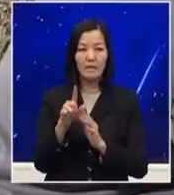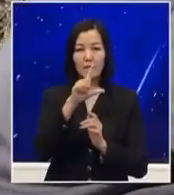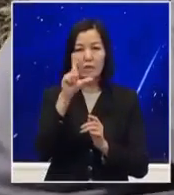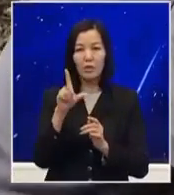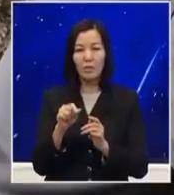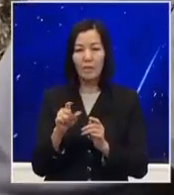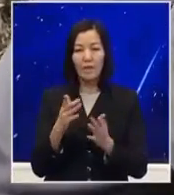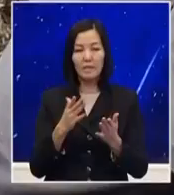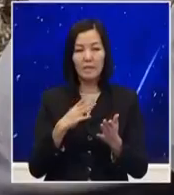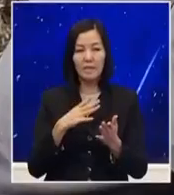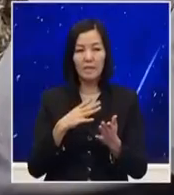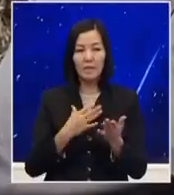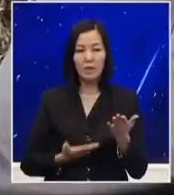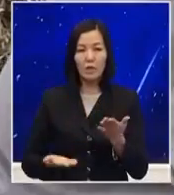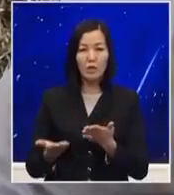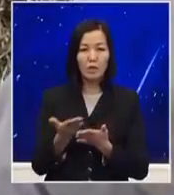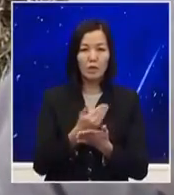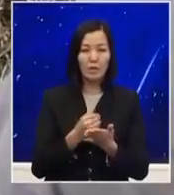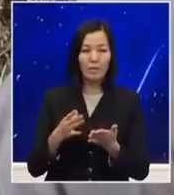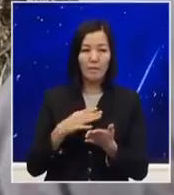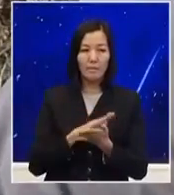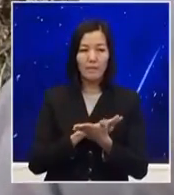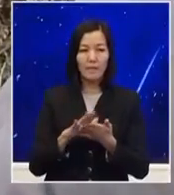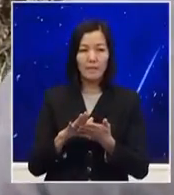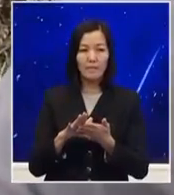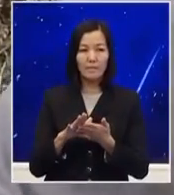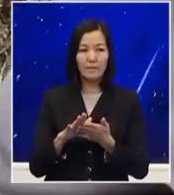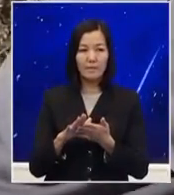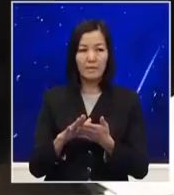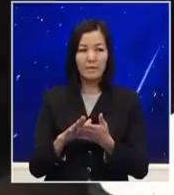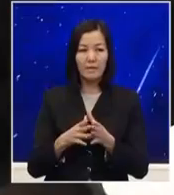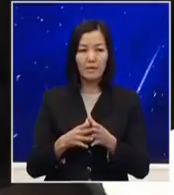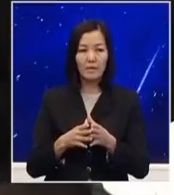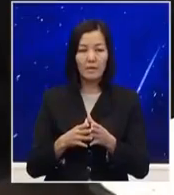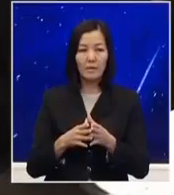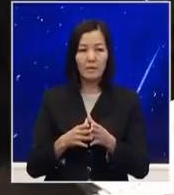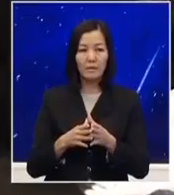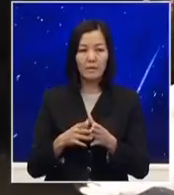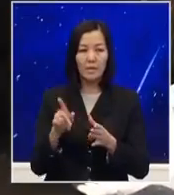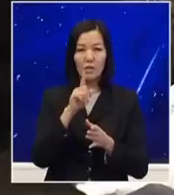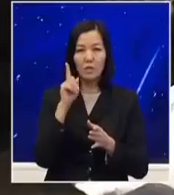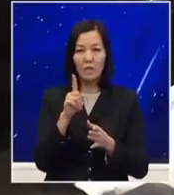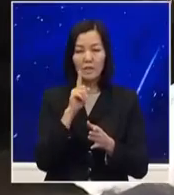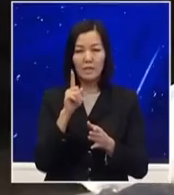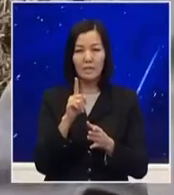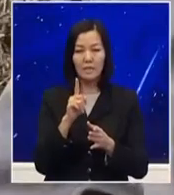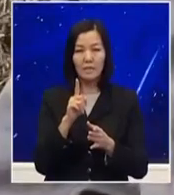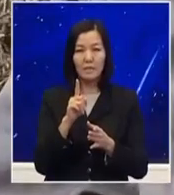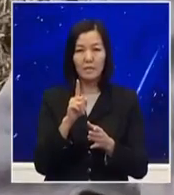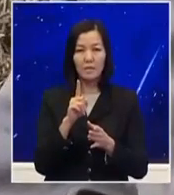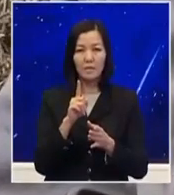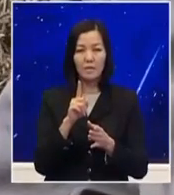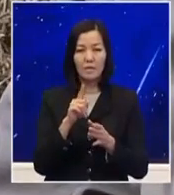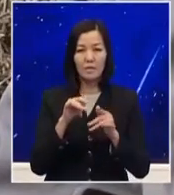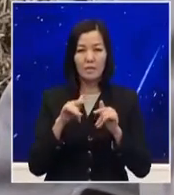шығады. Ой, тамырын көктемде себеміз енді. Жасыл шөбін трактор қиып өтеді ғой, мына тамыр уже